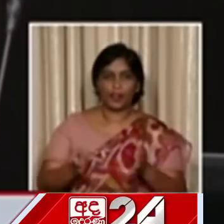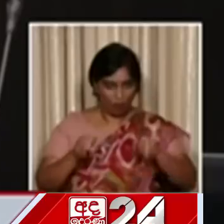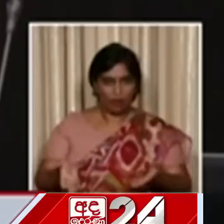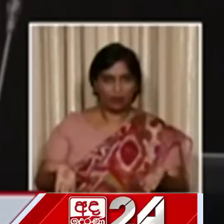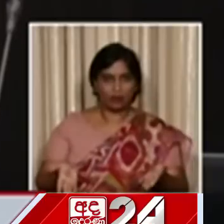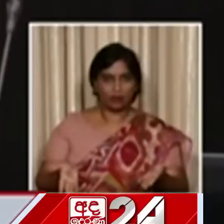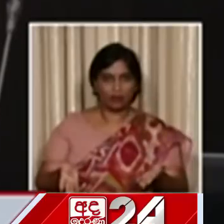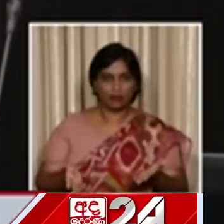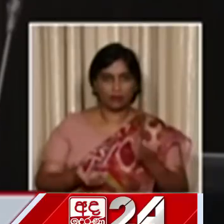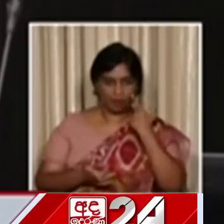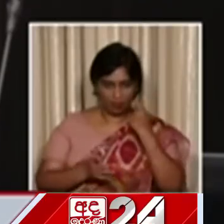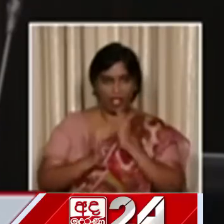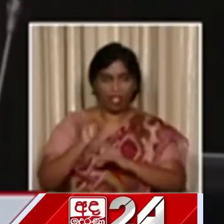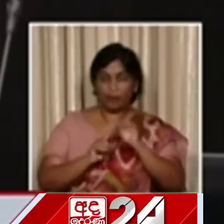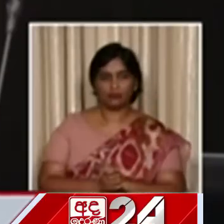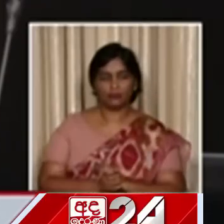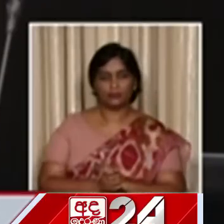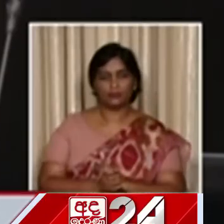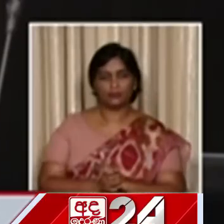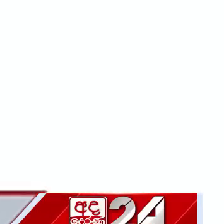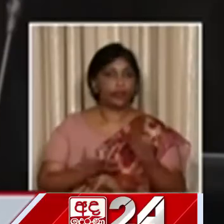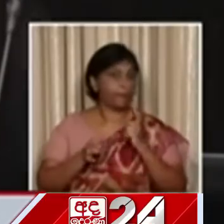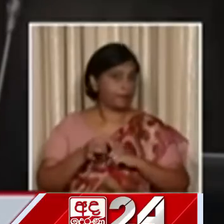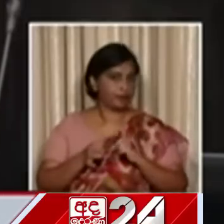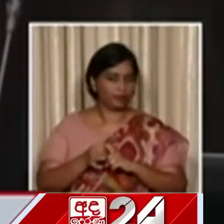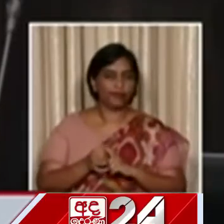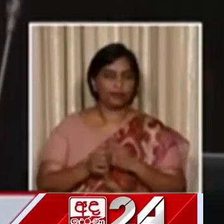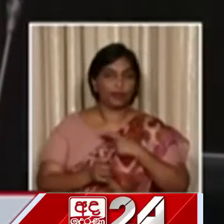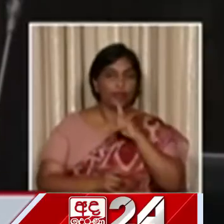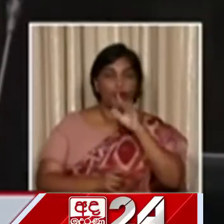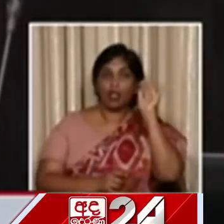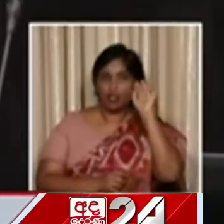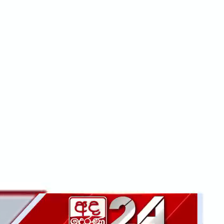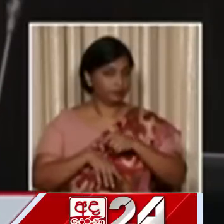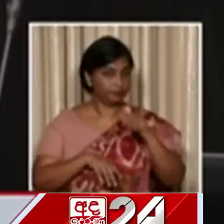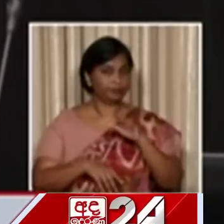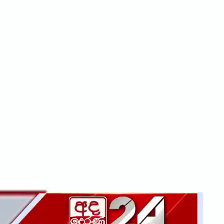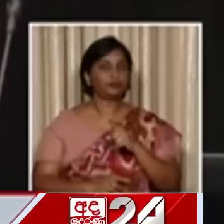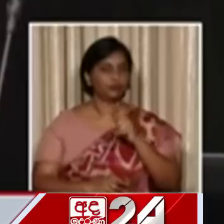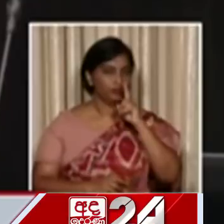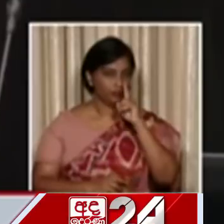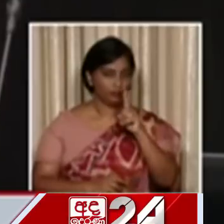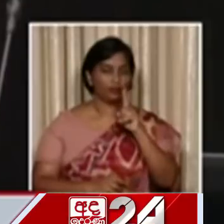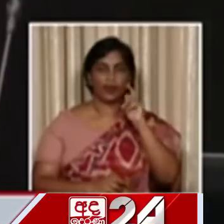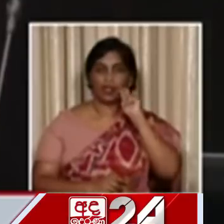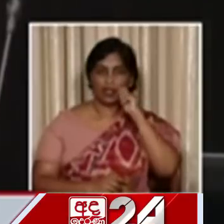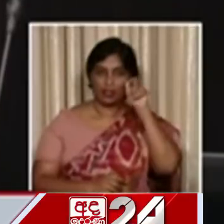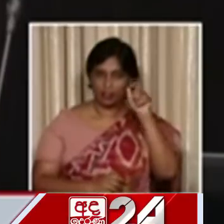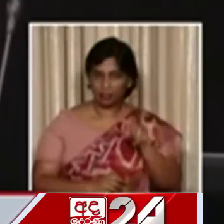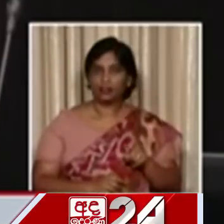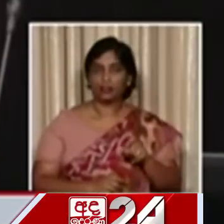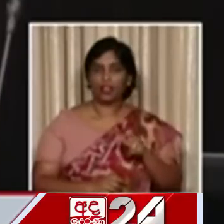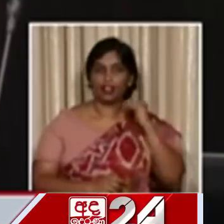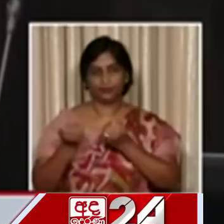මණ්ඩලයේද? සමා වෙන්න ඇමතුමාට පොඩක් අහගන්න කියන්න ඕන. නැත්තම් ප්‍රශ්නයක්. නැත්තම් මං කියන දේ අහුන් නැතුනොත් තවත් දෙඩන්නේ. එක තාත්තා කෙනෙකු අරගෙන යනවා